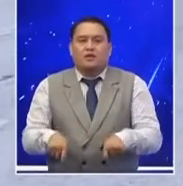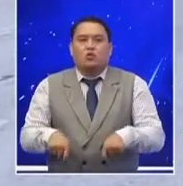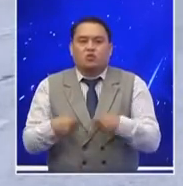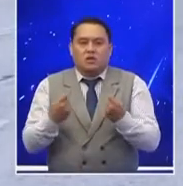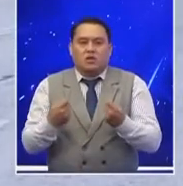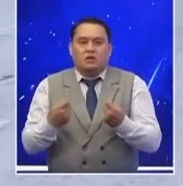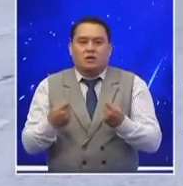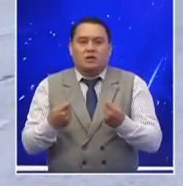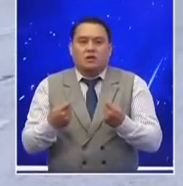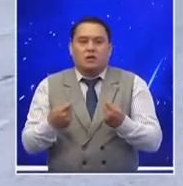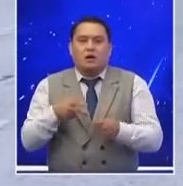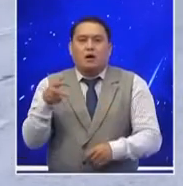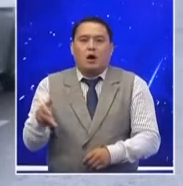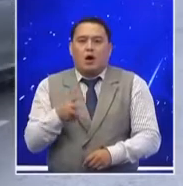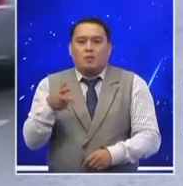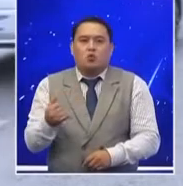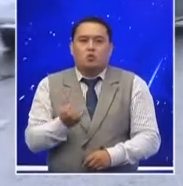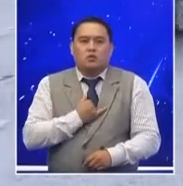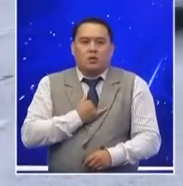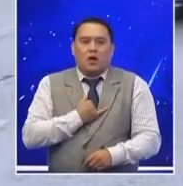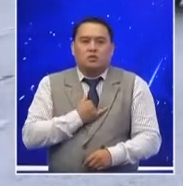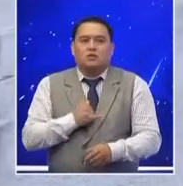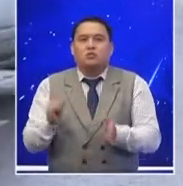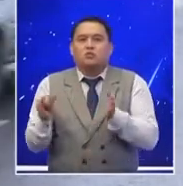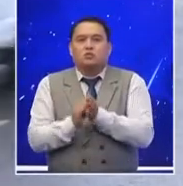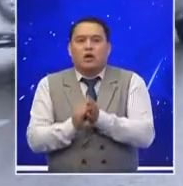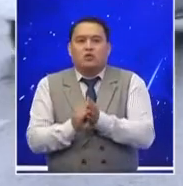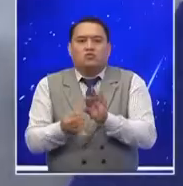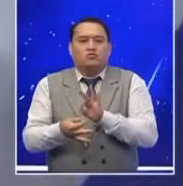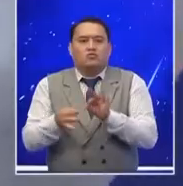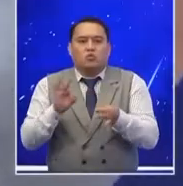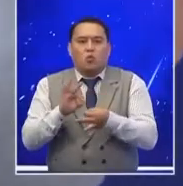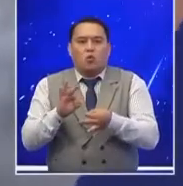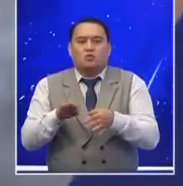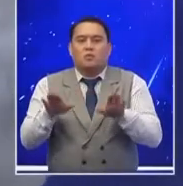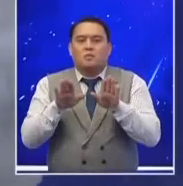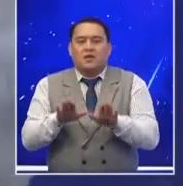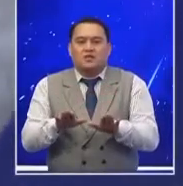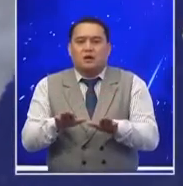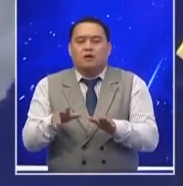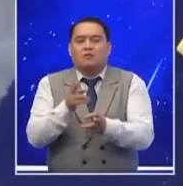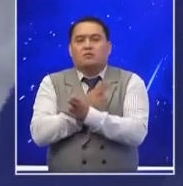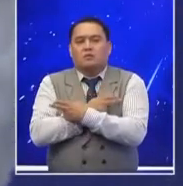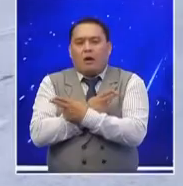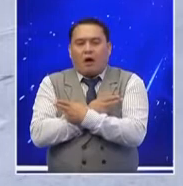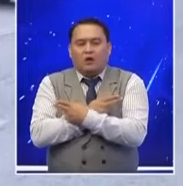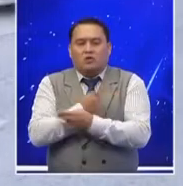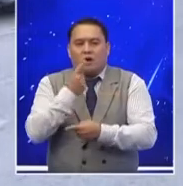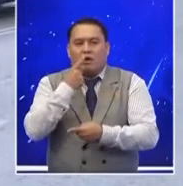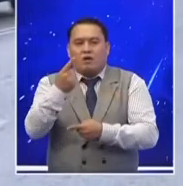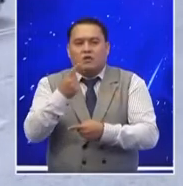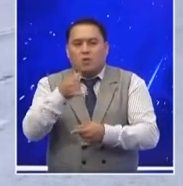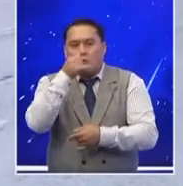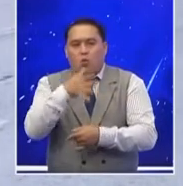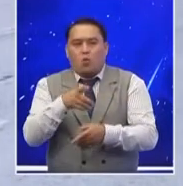правонарушений. Камеры у нас в данное время расположены в труднодоступных местах, дачных массивах, куда ежедневно не